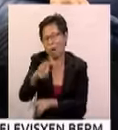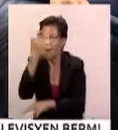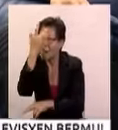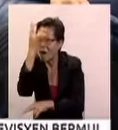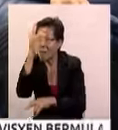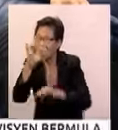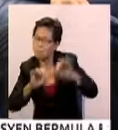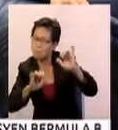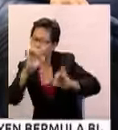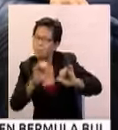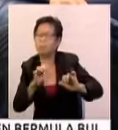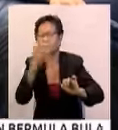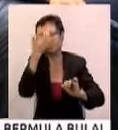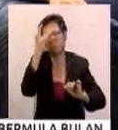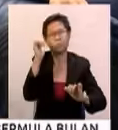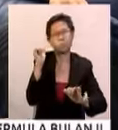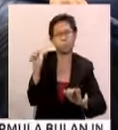penilaian.